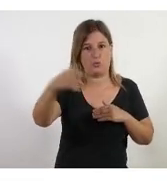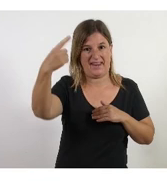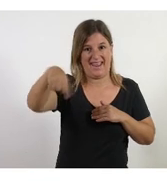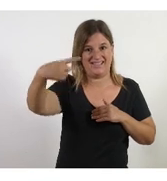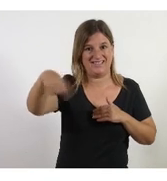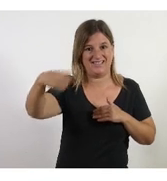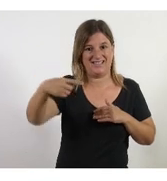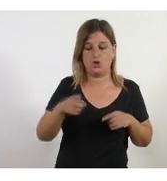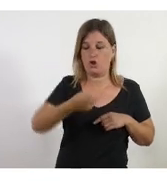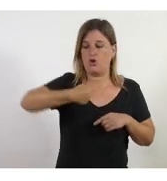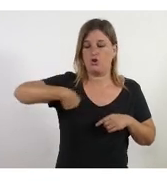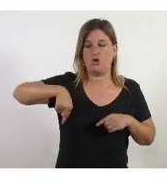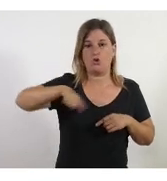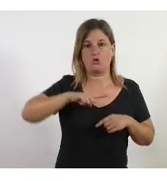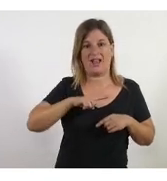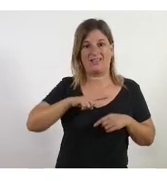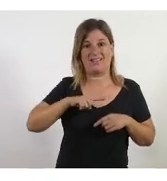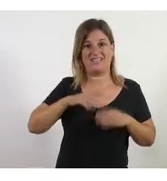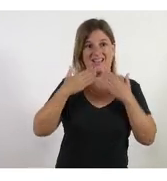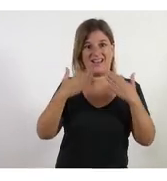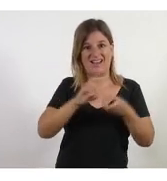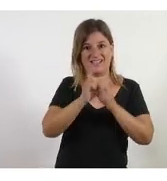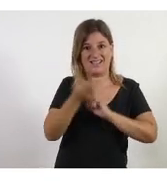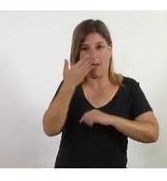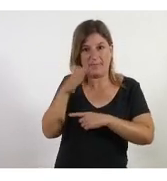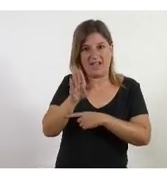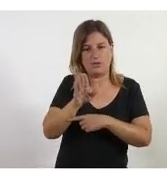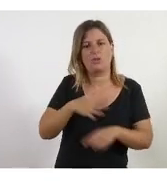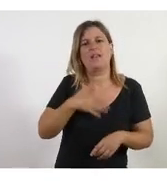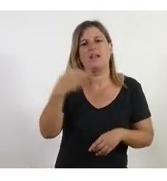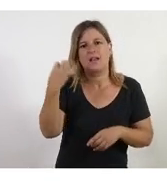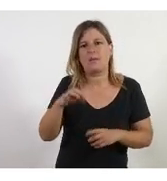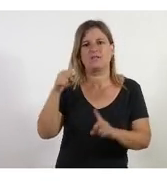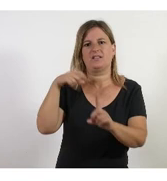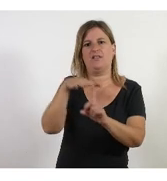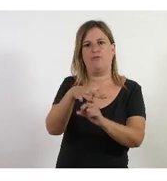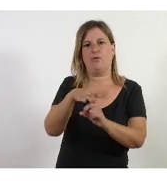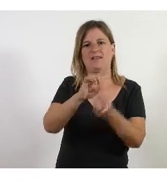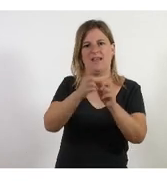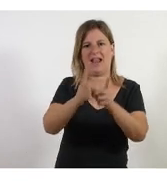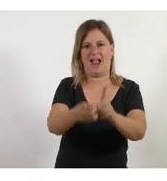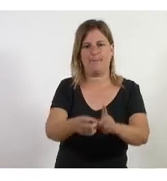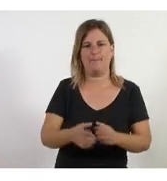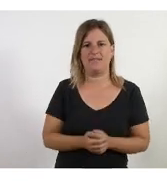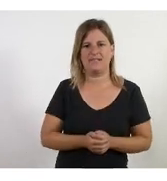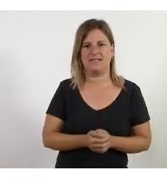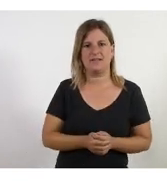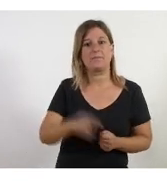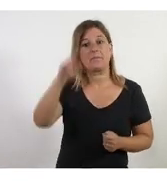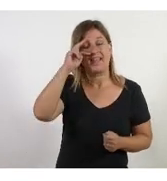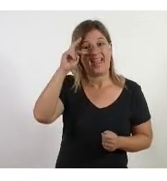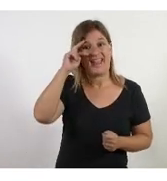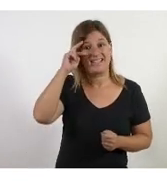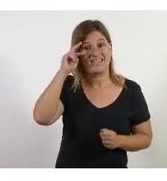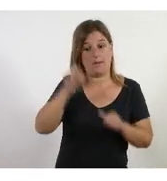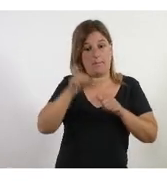nosaltres, en el nostre canvi de comportament, tenim capacitat d'influenciar en aquests canvis. I les experiències que ens